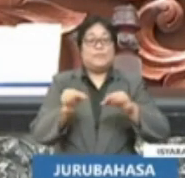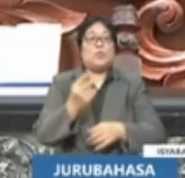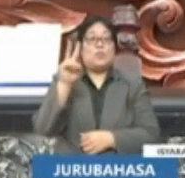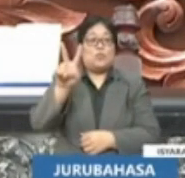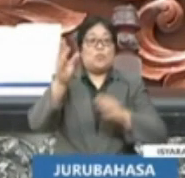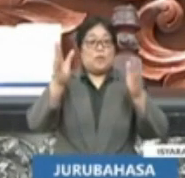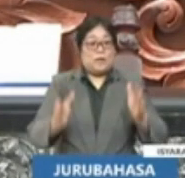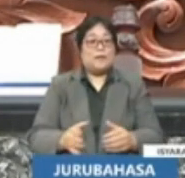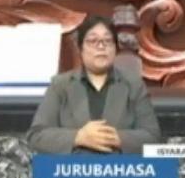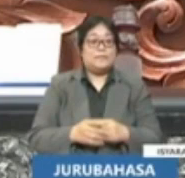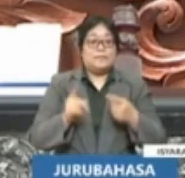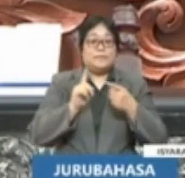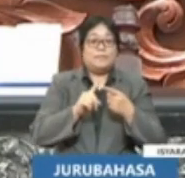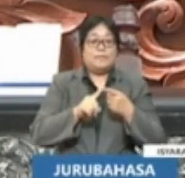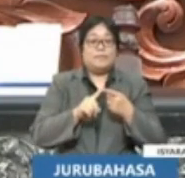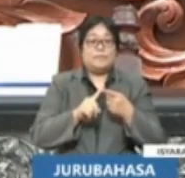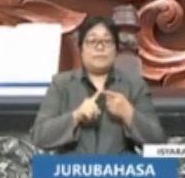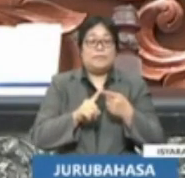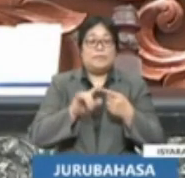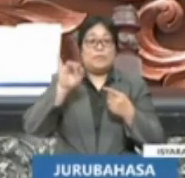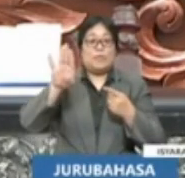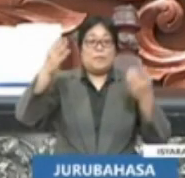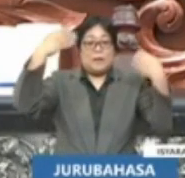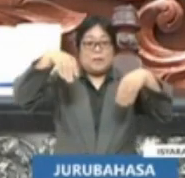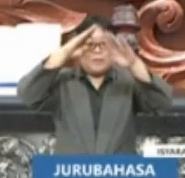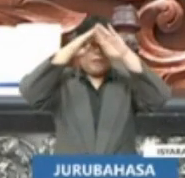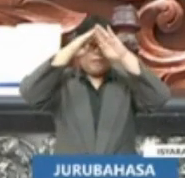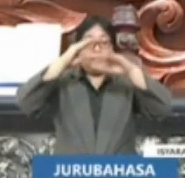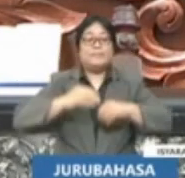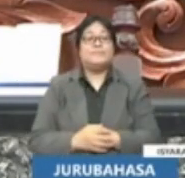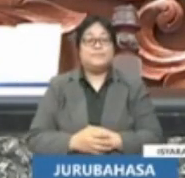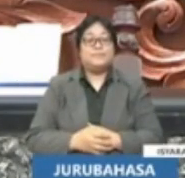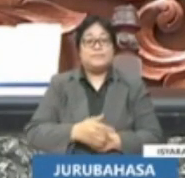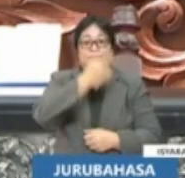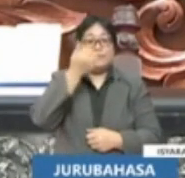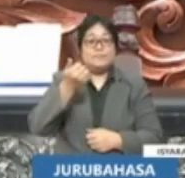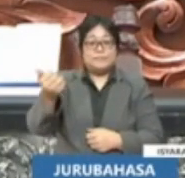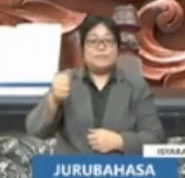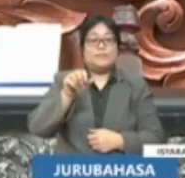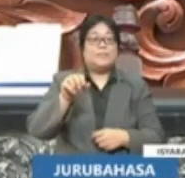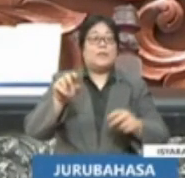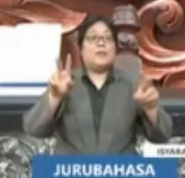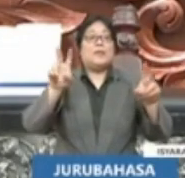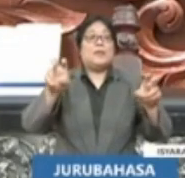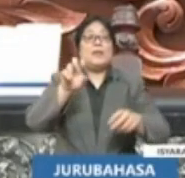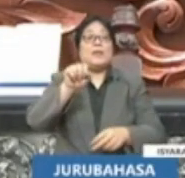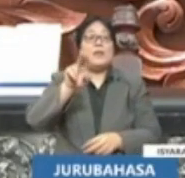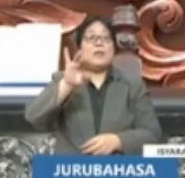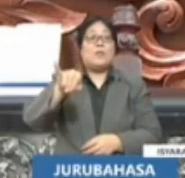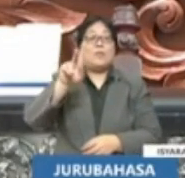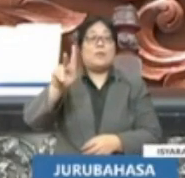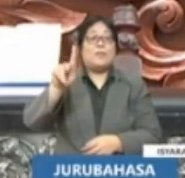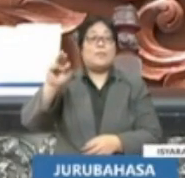daripada dua orang. Pertamanya daripada Yang Berhormat Pekan kerana beliau merupakan subjek matter Yang